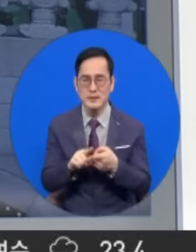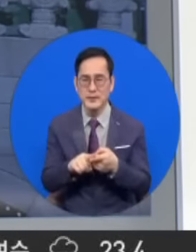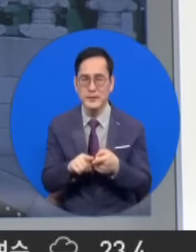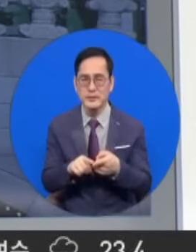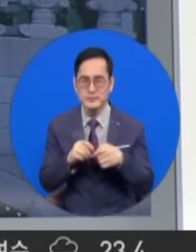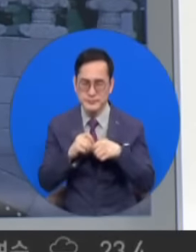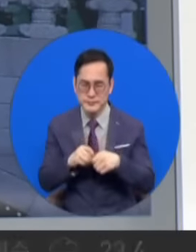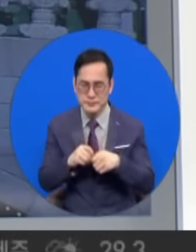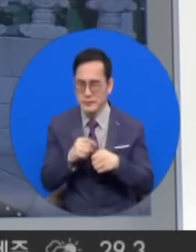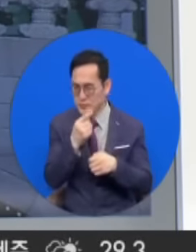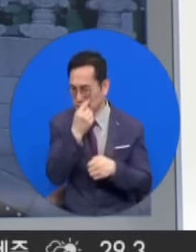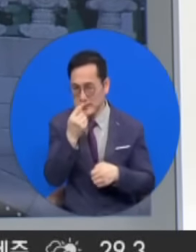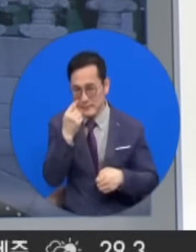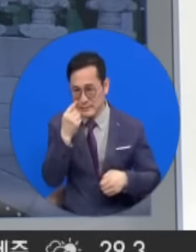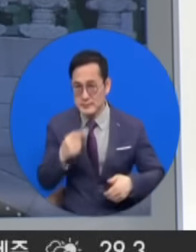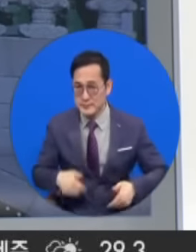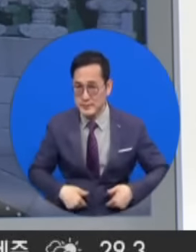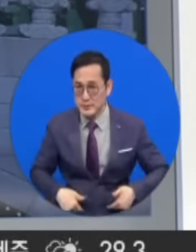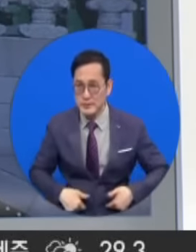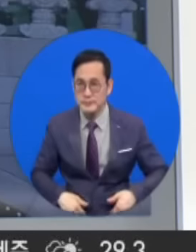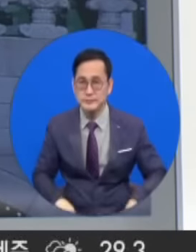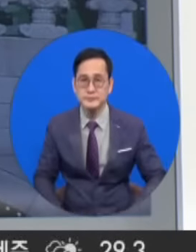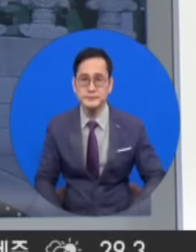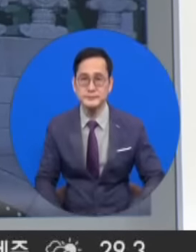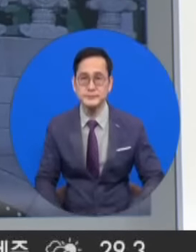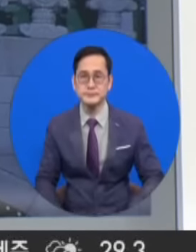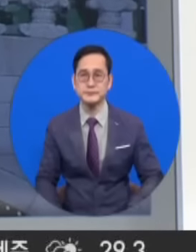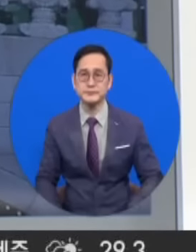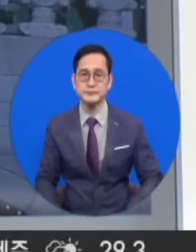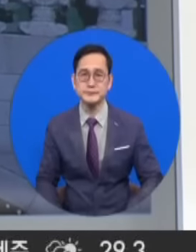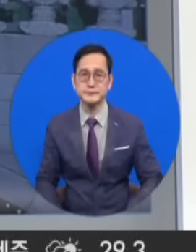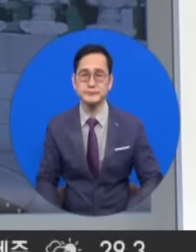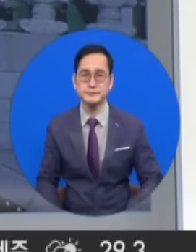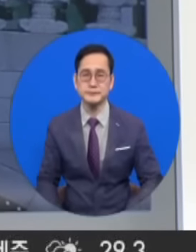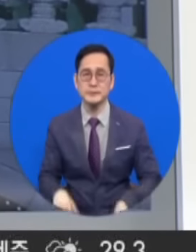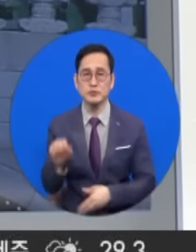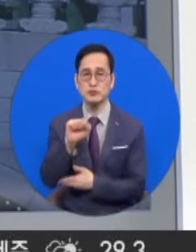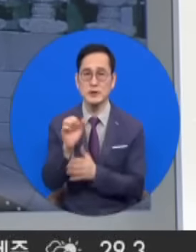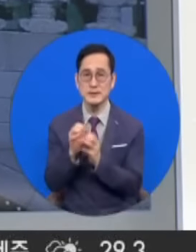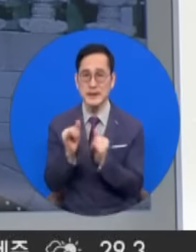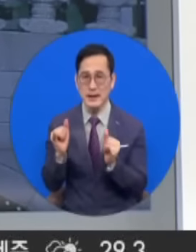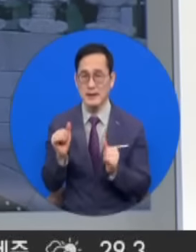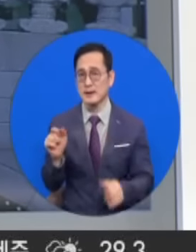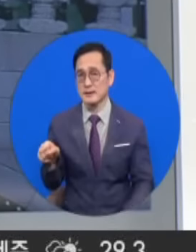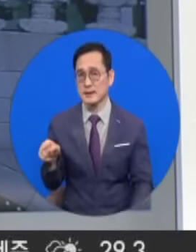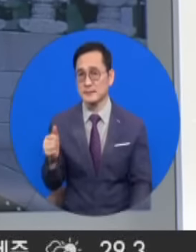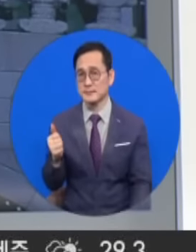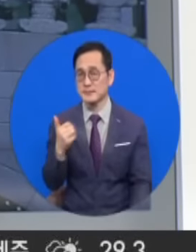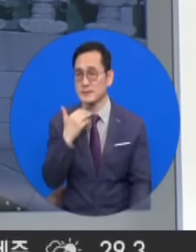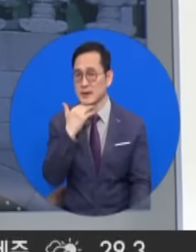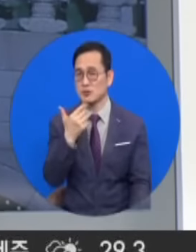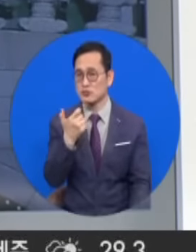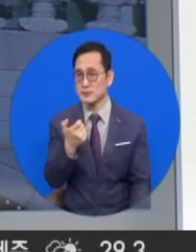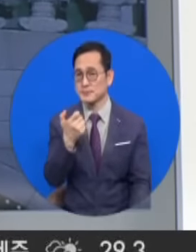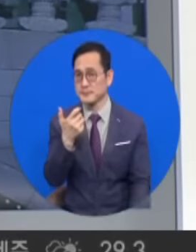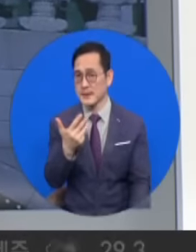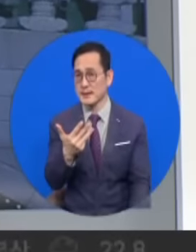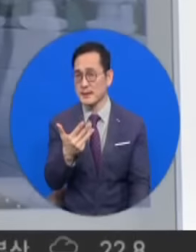같습니다. 운전자의 신원도 취재가 되고 있습니다. 68세의 버스 운전기사 출신이란 겁니다.